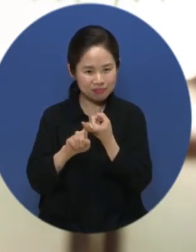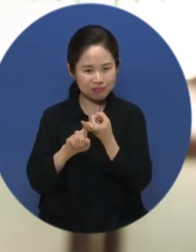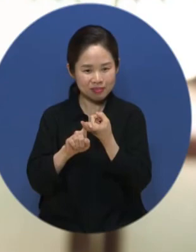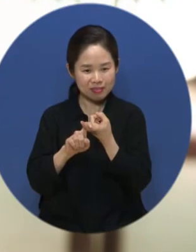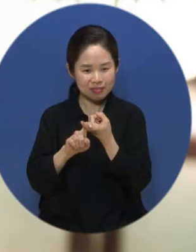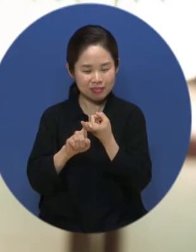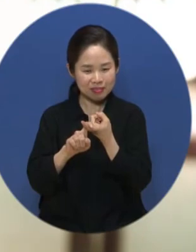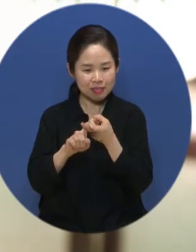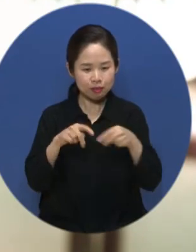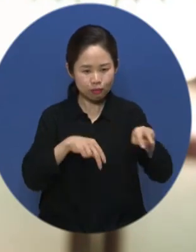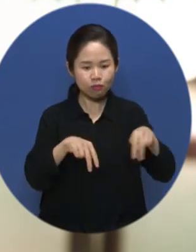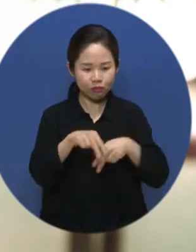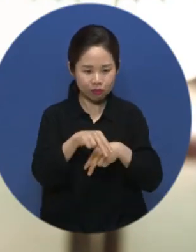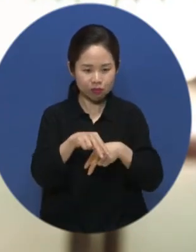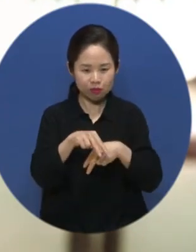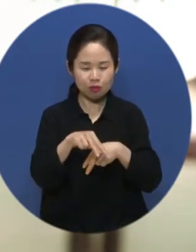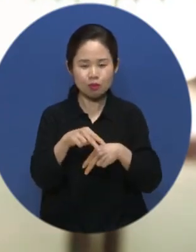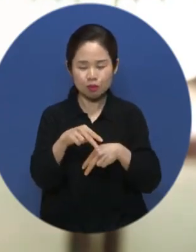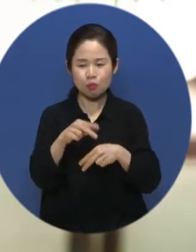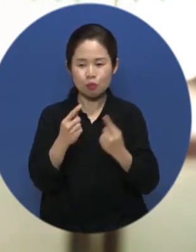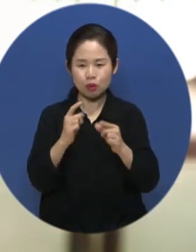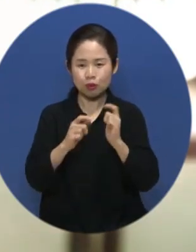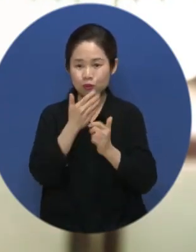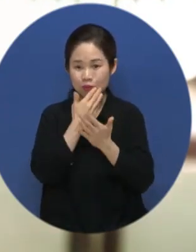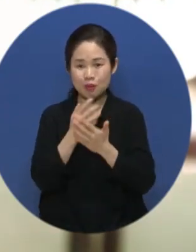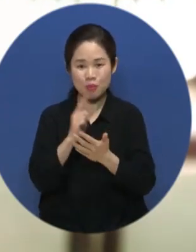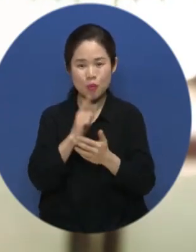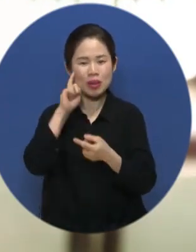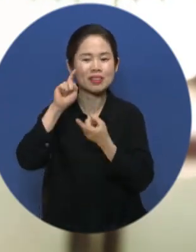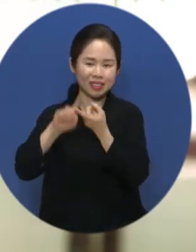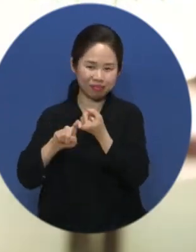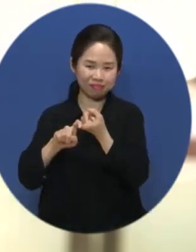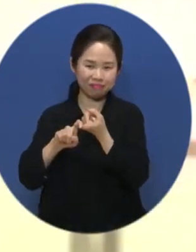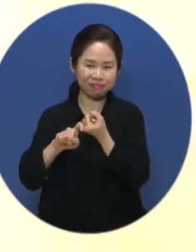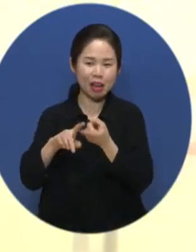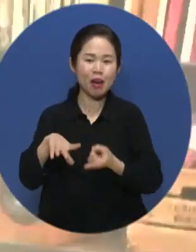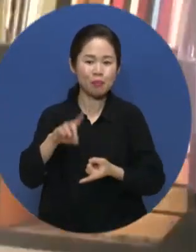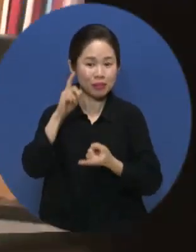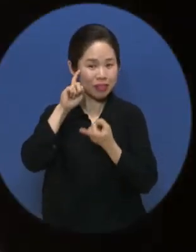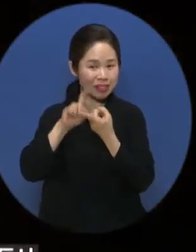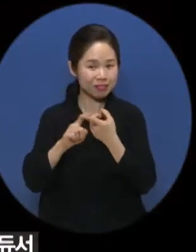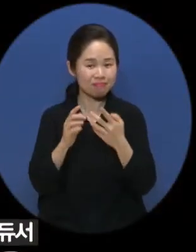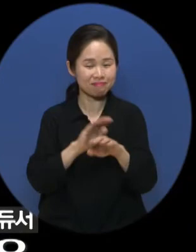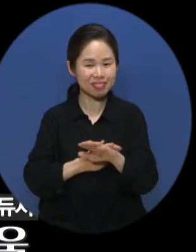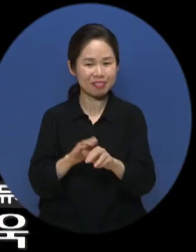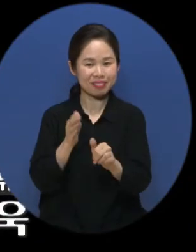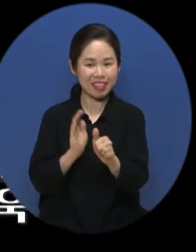게 관심이라고 생각을 하거든요. 그 얘기를 꼭 드리고 싶었습니다. 관심을 가져달라.